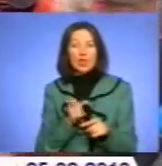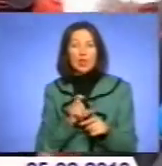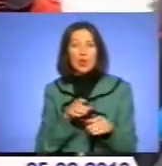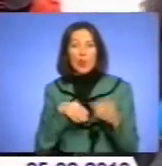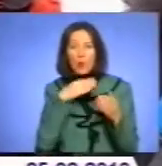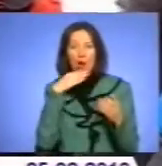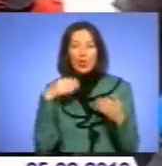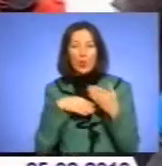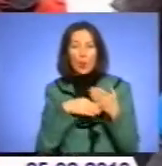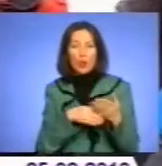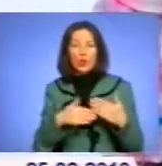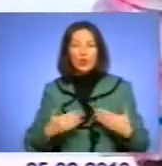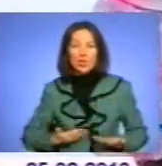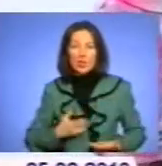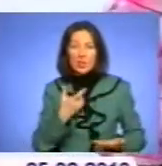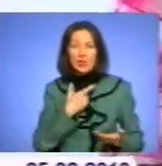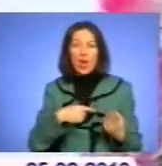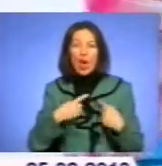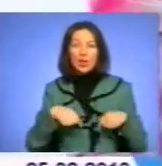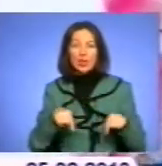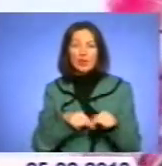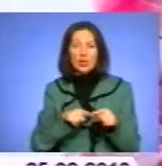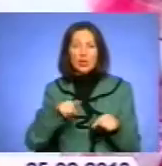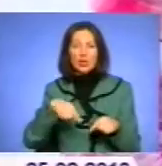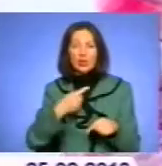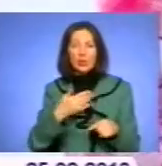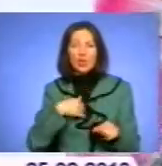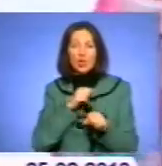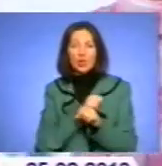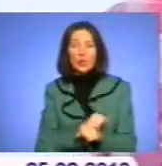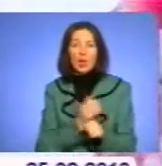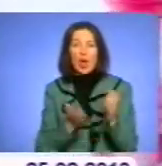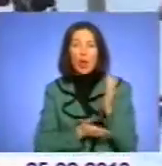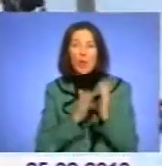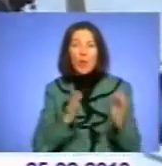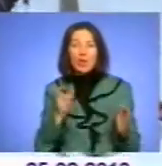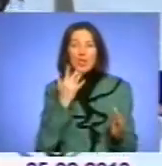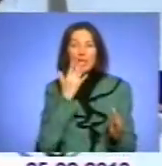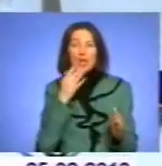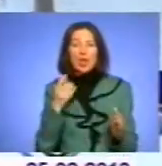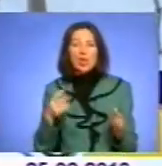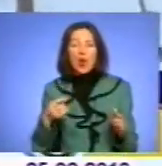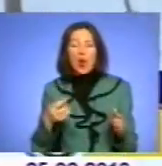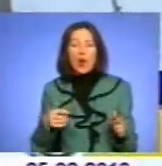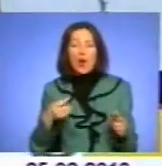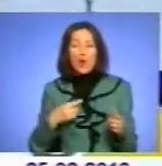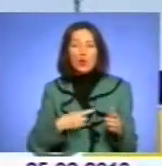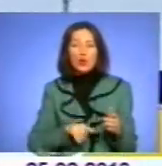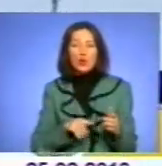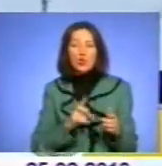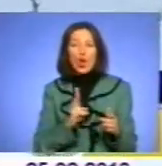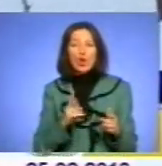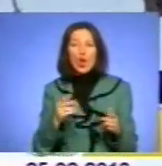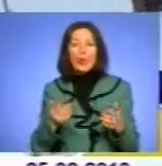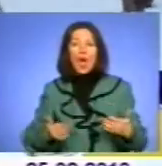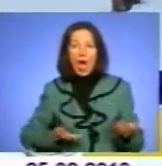допомогло в житті. Себе організувати. Наступна наша зупинка – парк національного відродження. Хто на лижах, хто на санчатах,